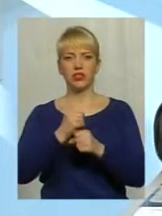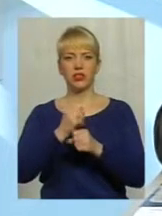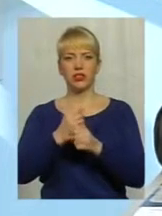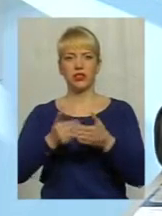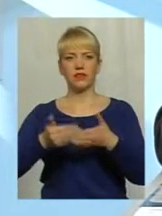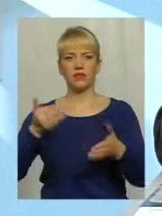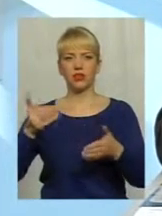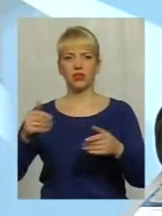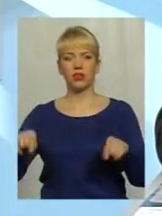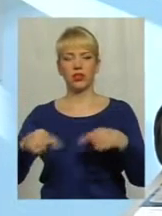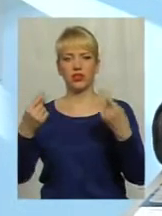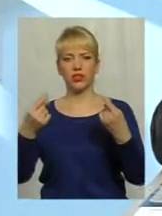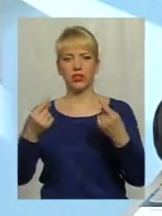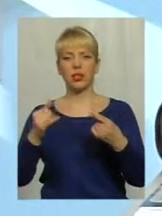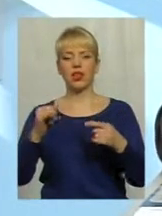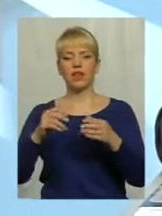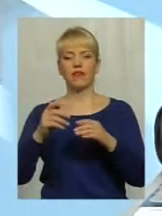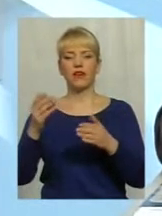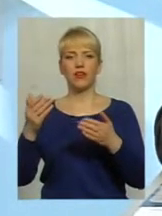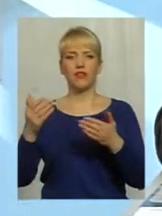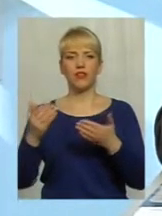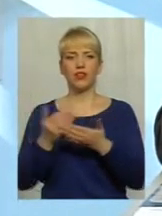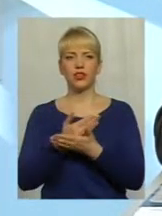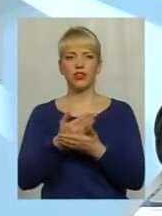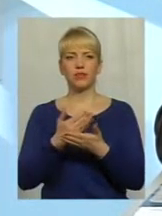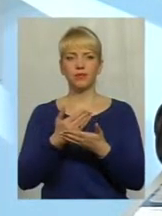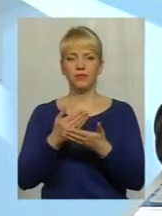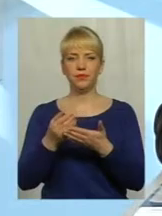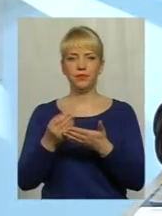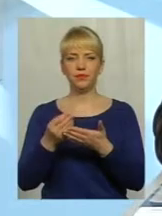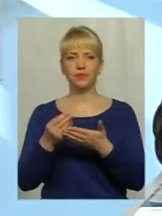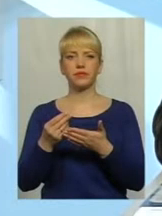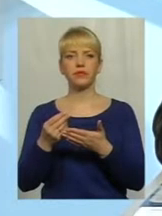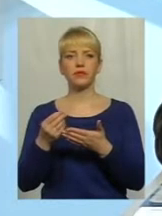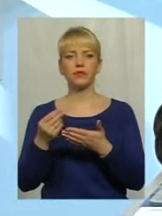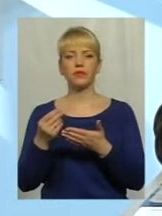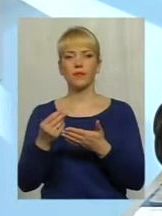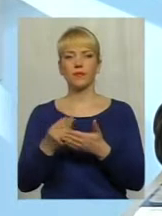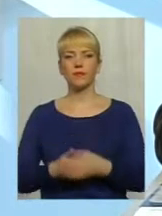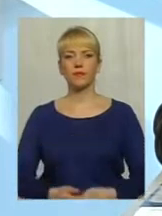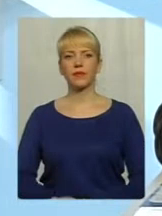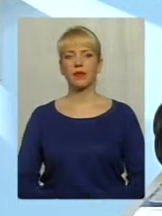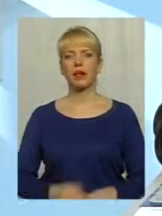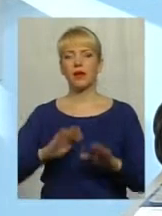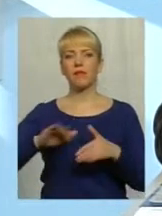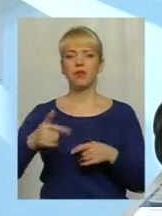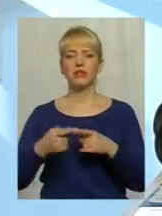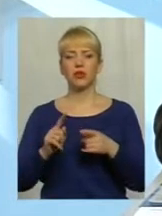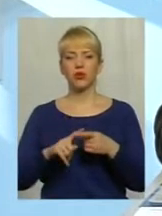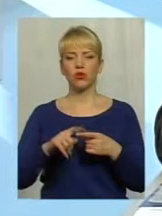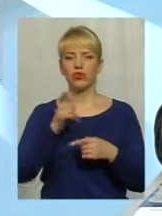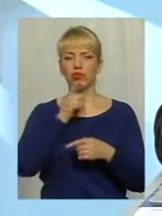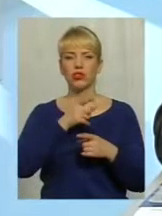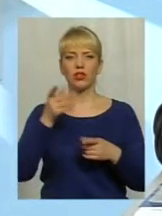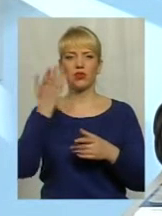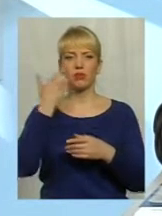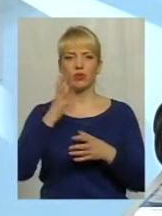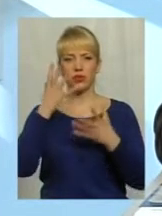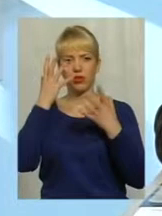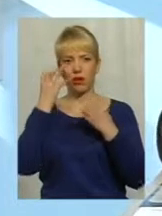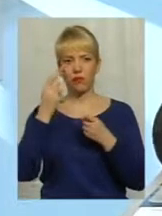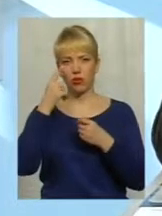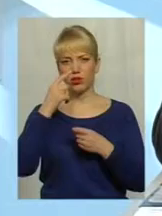відродилися, знову відбілилися, можливо, знаєте, після того епохи темноти, вони почали